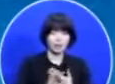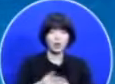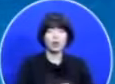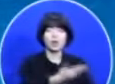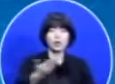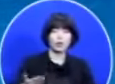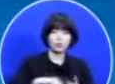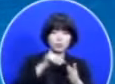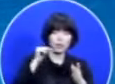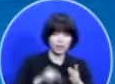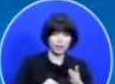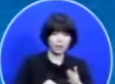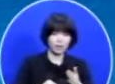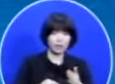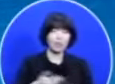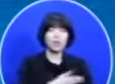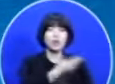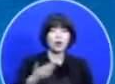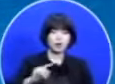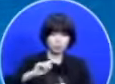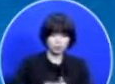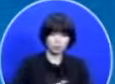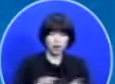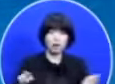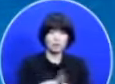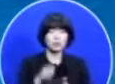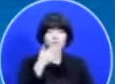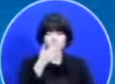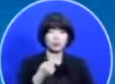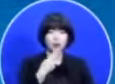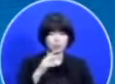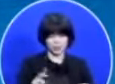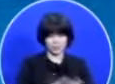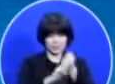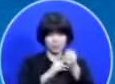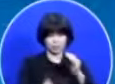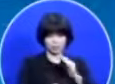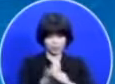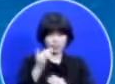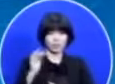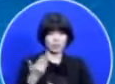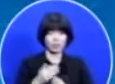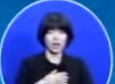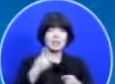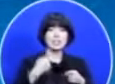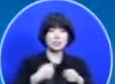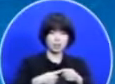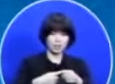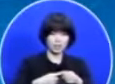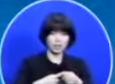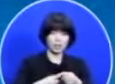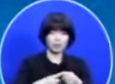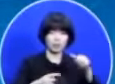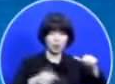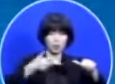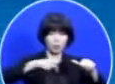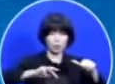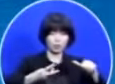안에 여러분 스스로가 믿을 수 없는 기적이 일어난 첫 번째가 5절에 보면